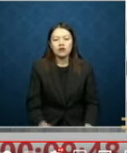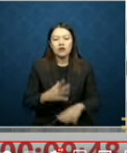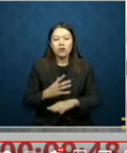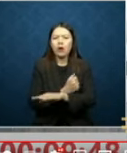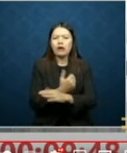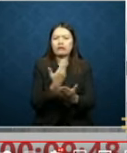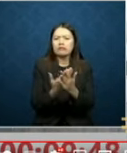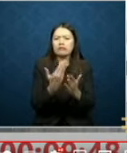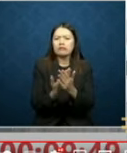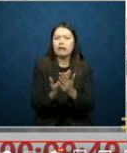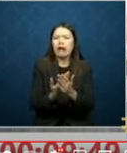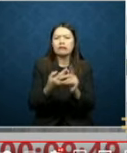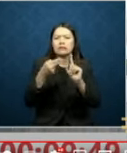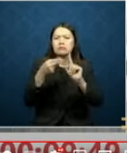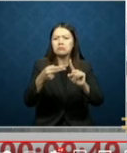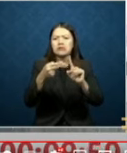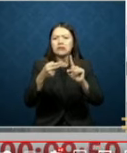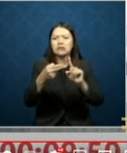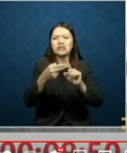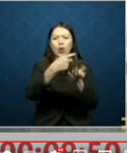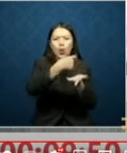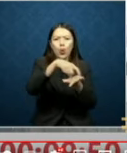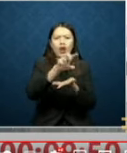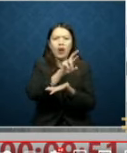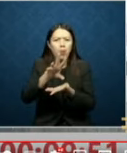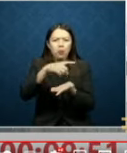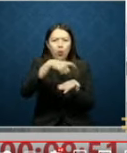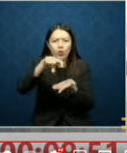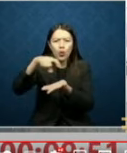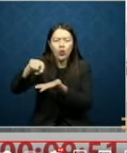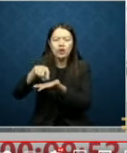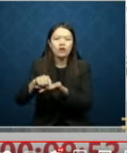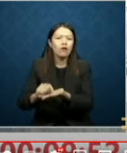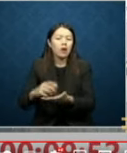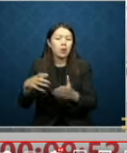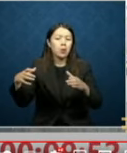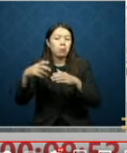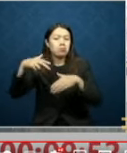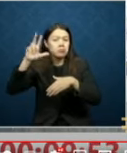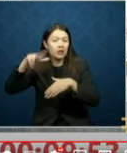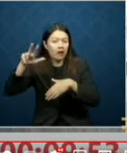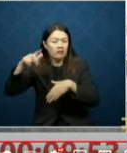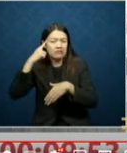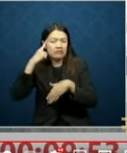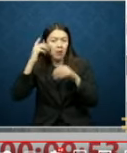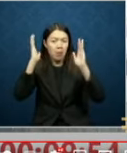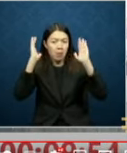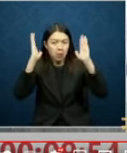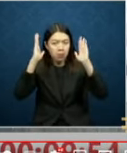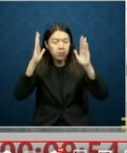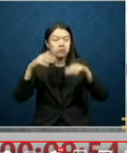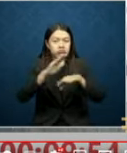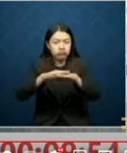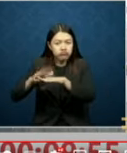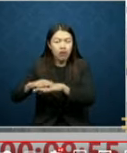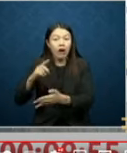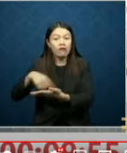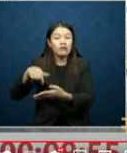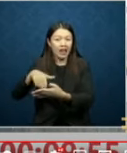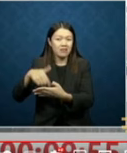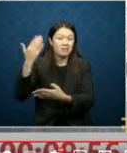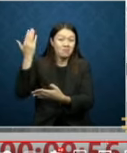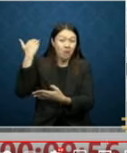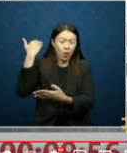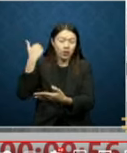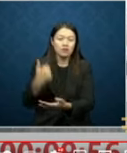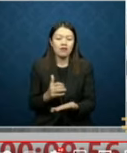ติมเงิน 10,000 บาทผ่านดิจิตอลวอลเล็ตที่พรรคเพื่อไทยได้หาเสียงไว้นะครับจ